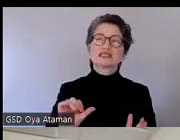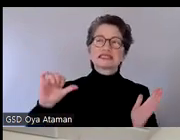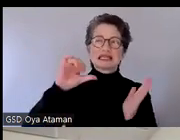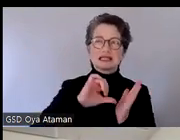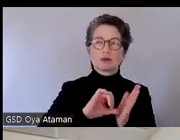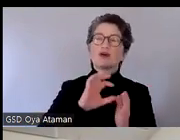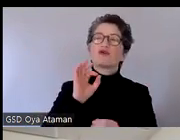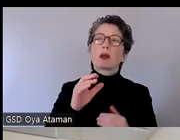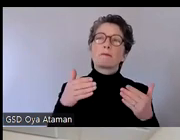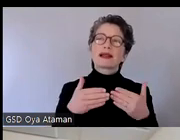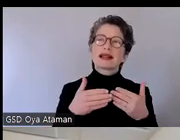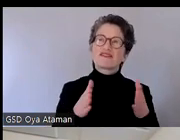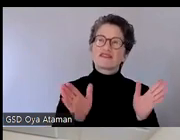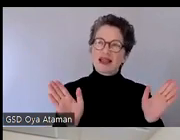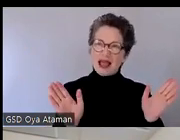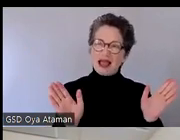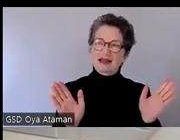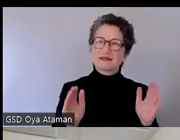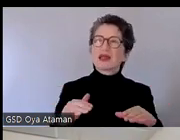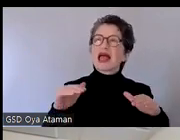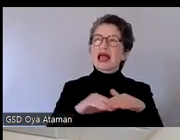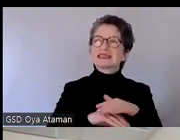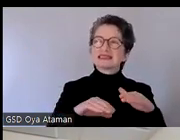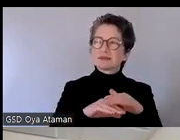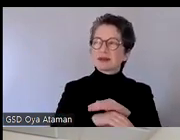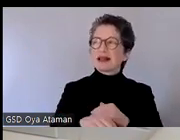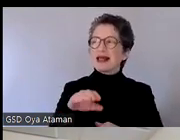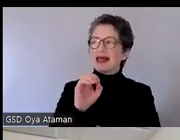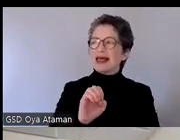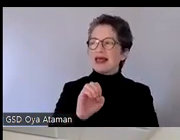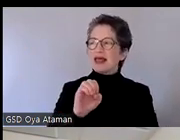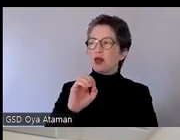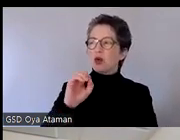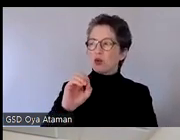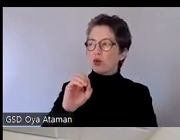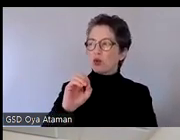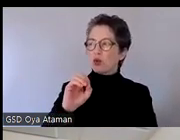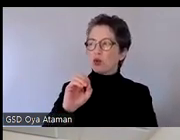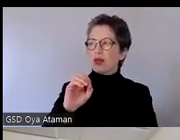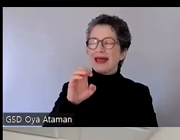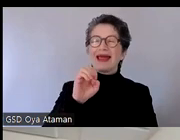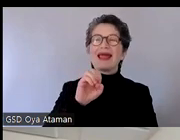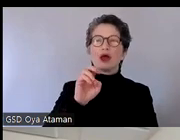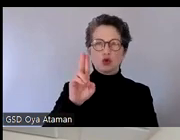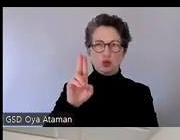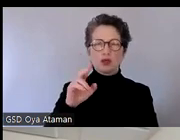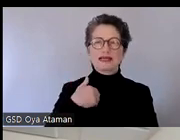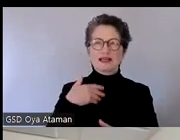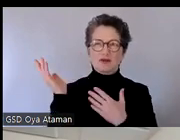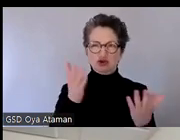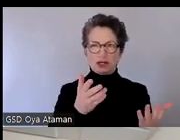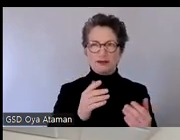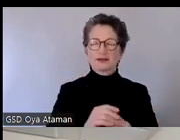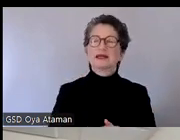für Barrierefreiheit, Accessible EU vor. Und es handelt sich um eine Leitinitiative